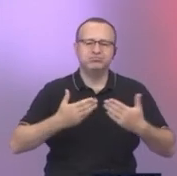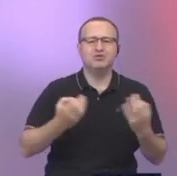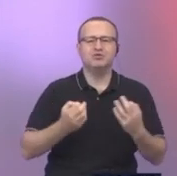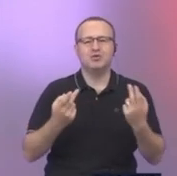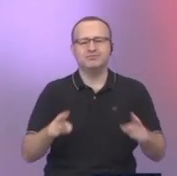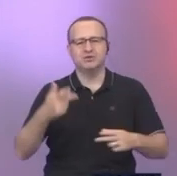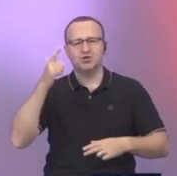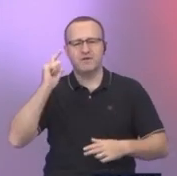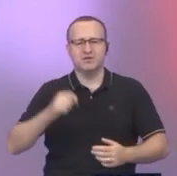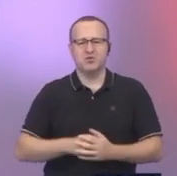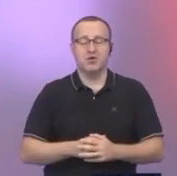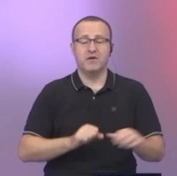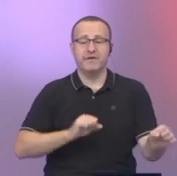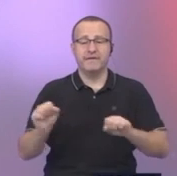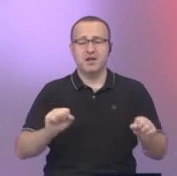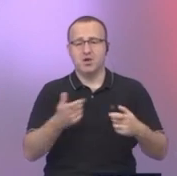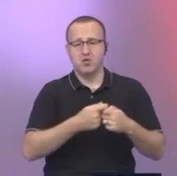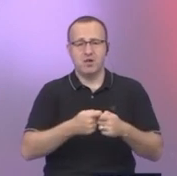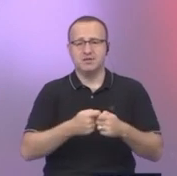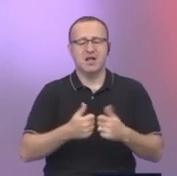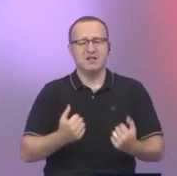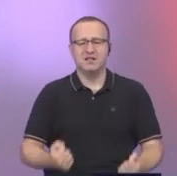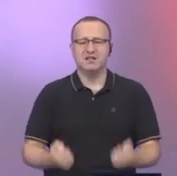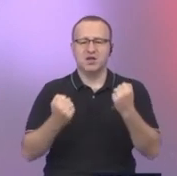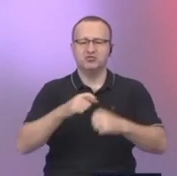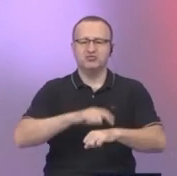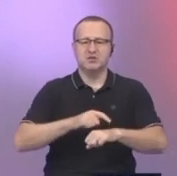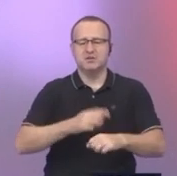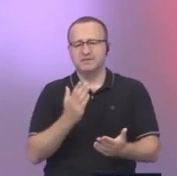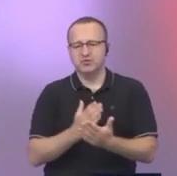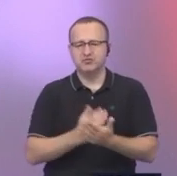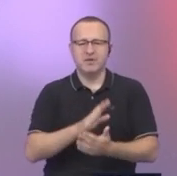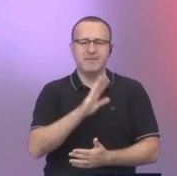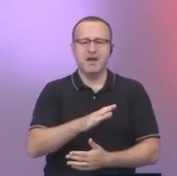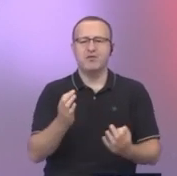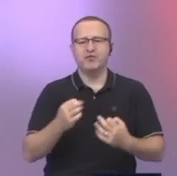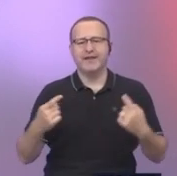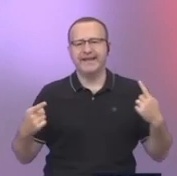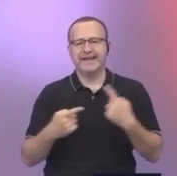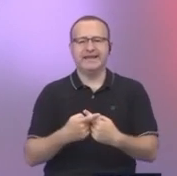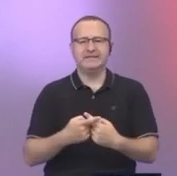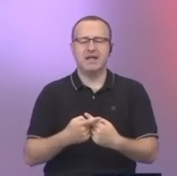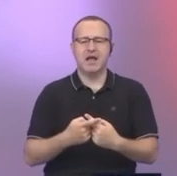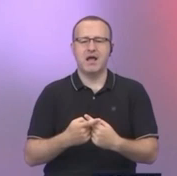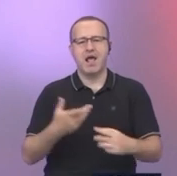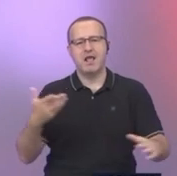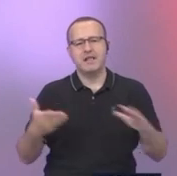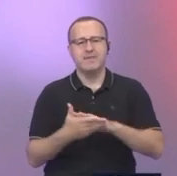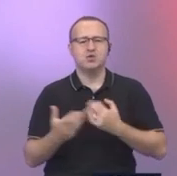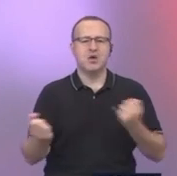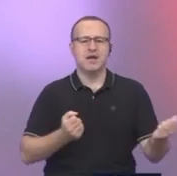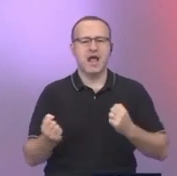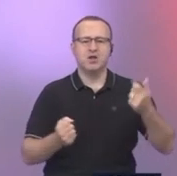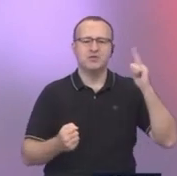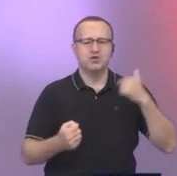deje. Tá vládna koalícia v tých najťažších časoch vždy má nejakú krízu a venuje sa namiesto riadenia Slovenska sama